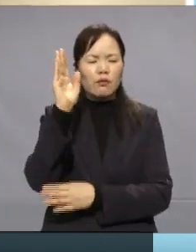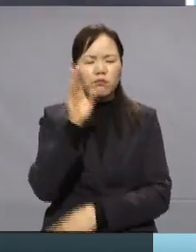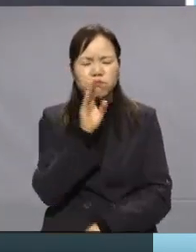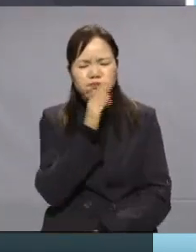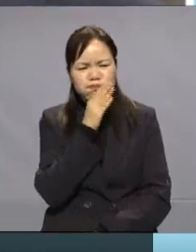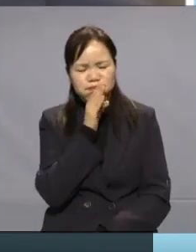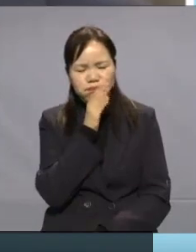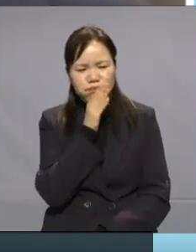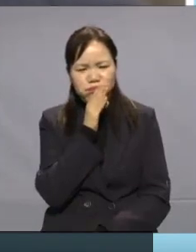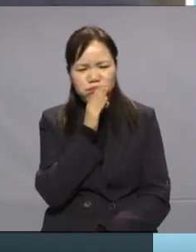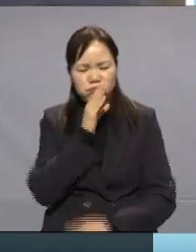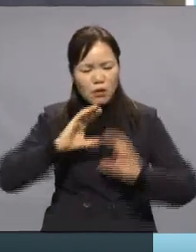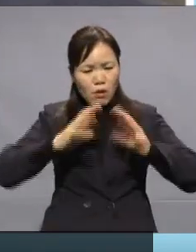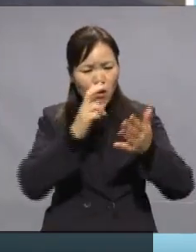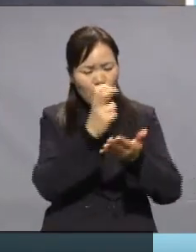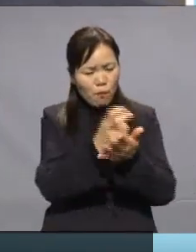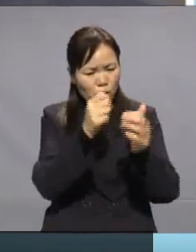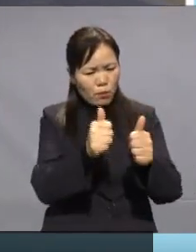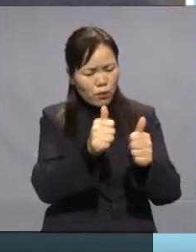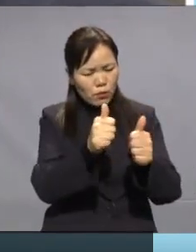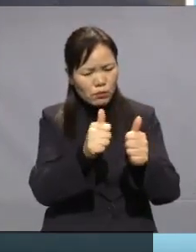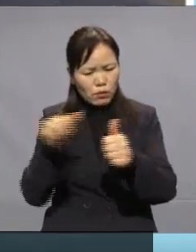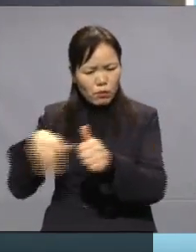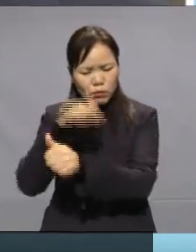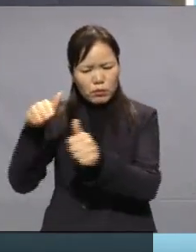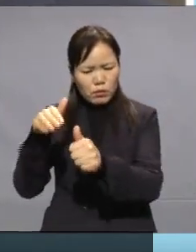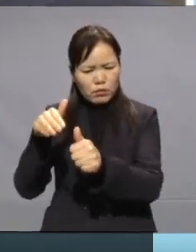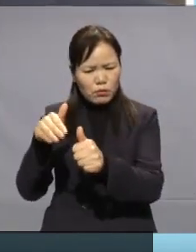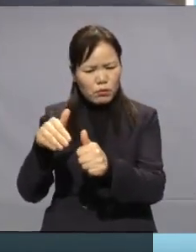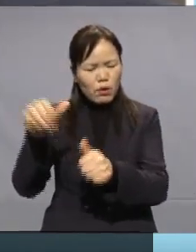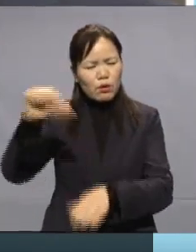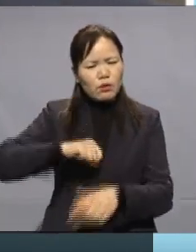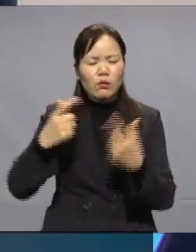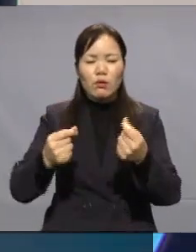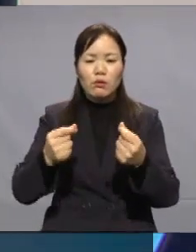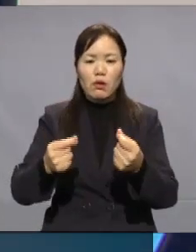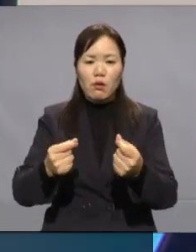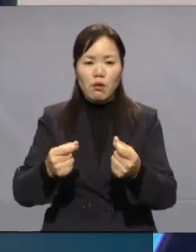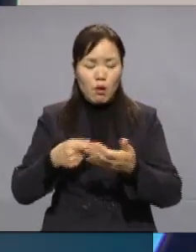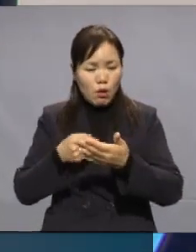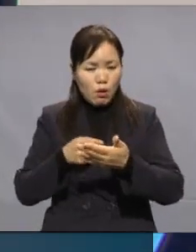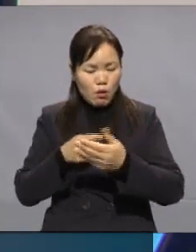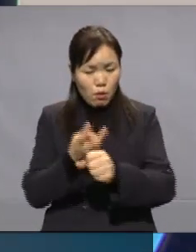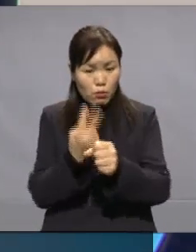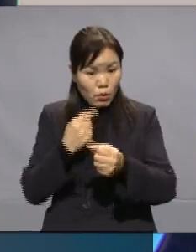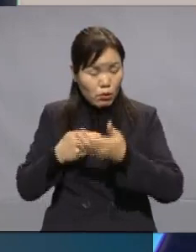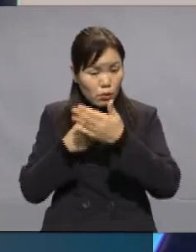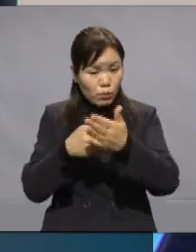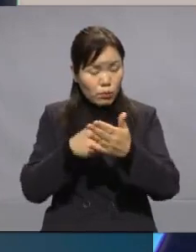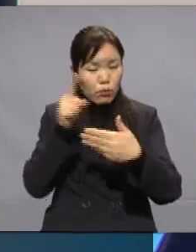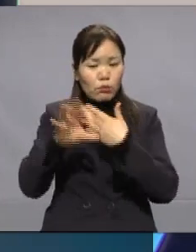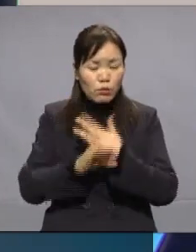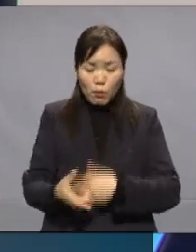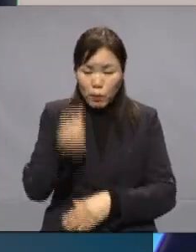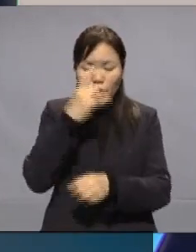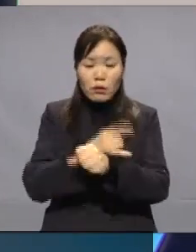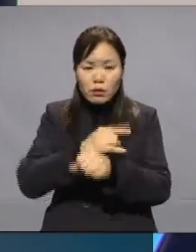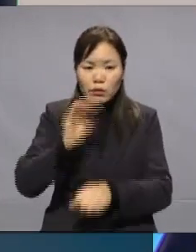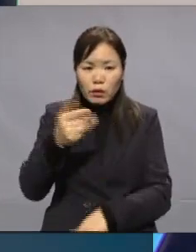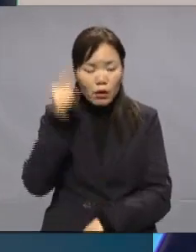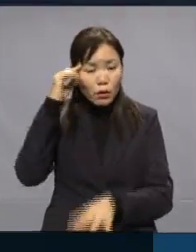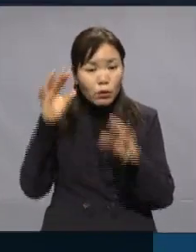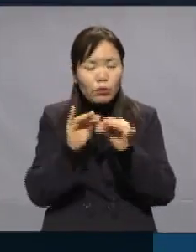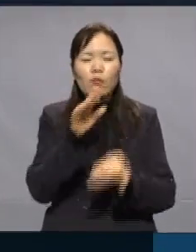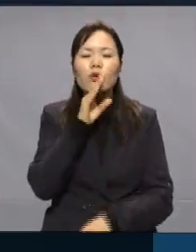글쎄요 헌재나 여론에서 다 밀리지 않을까 이렇게 예측을 해봅니다 보셨으면 진작해야 된다 이런 주장에 대해서는 동의하십니까 그렇습니다 저는이